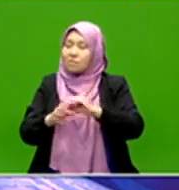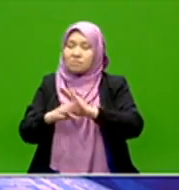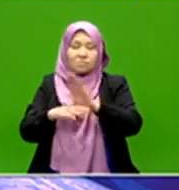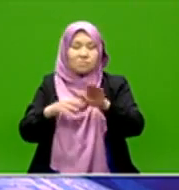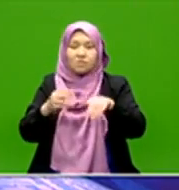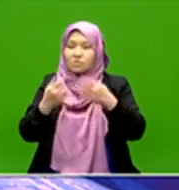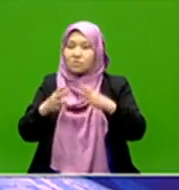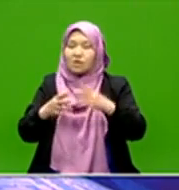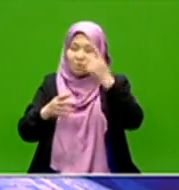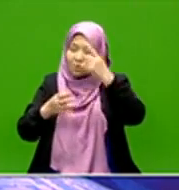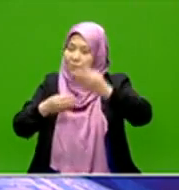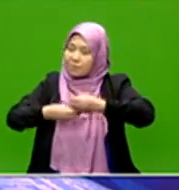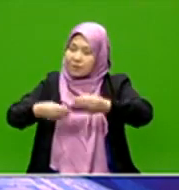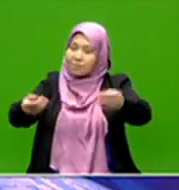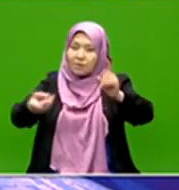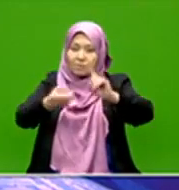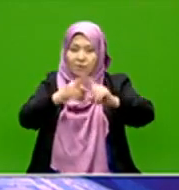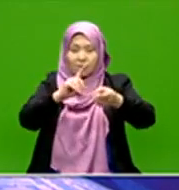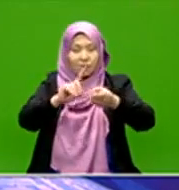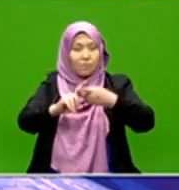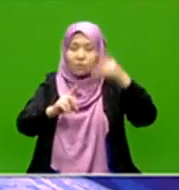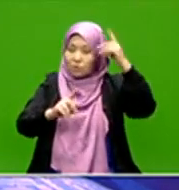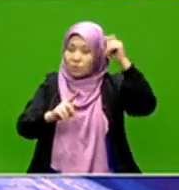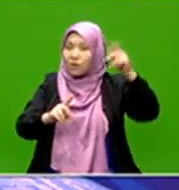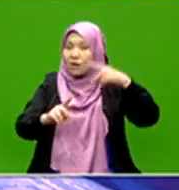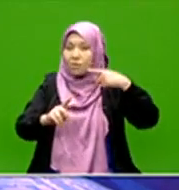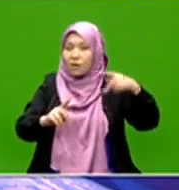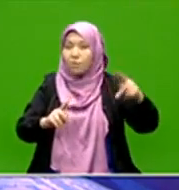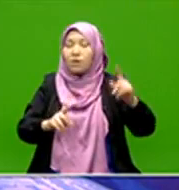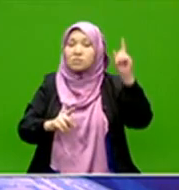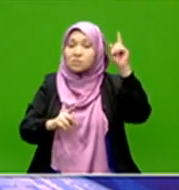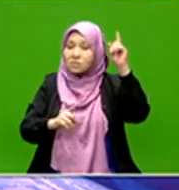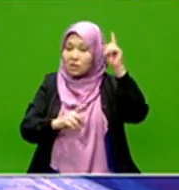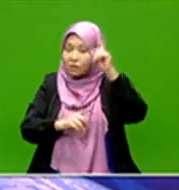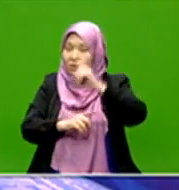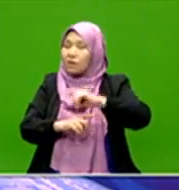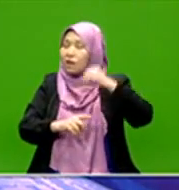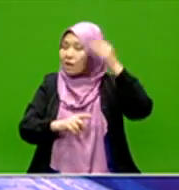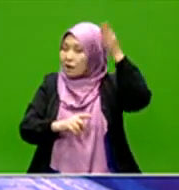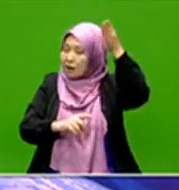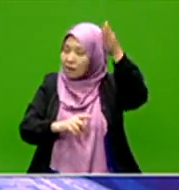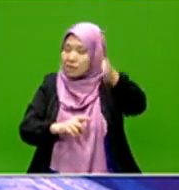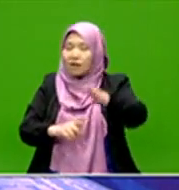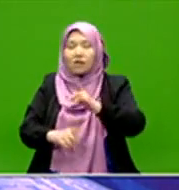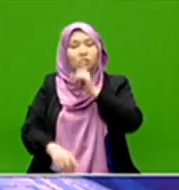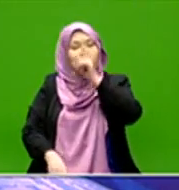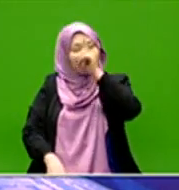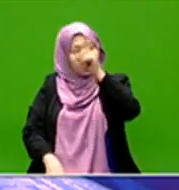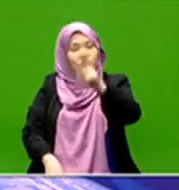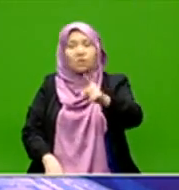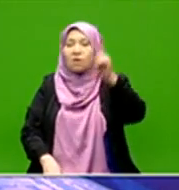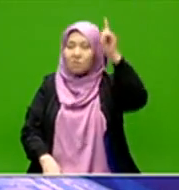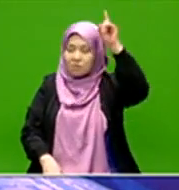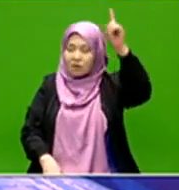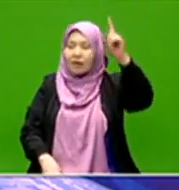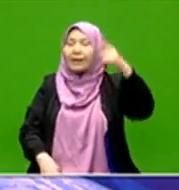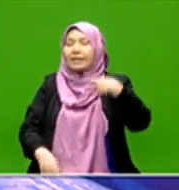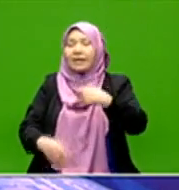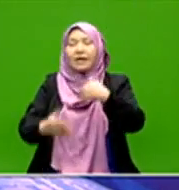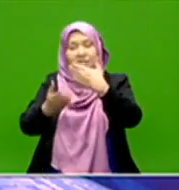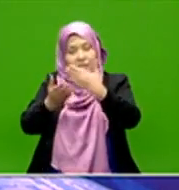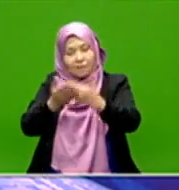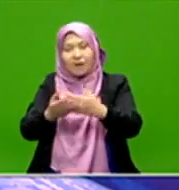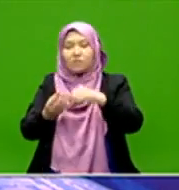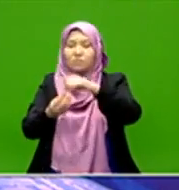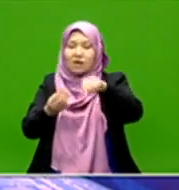adik-beradik, sahabat-sahabat handai semua, juga tuan-tuan dan puan-puan, insya-Allah satu hari yang pasti akan ditentukan oleh Allah Taala, kita pasti akan bertemu lagi